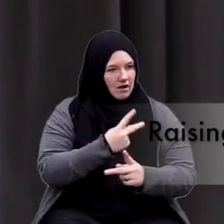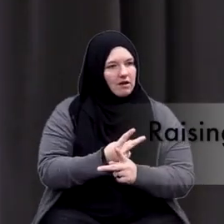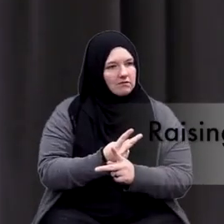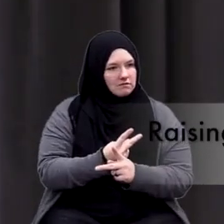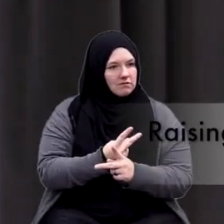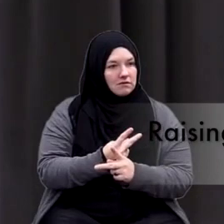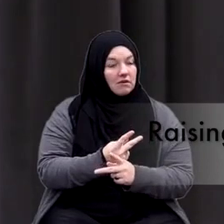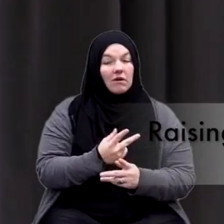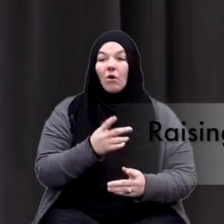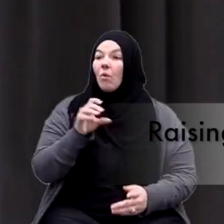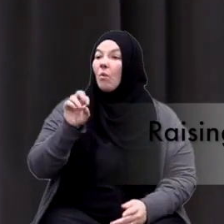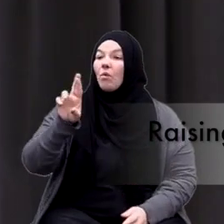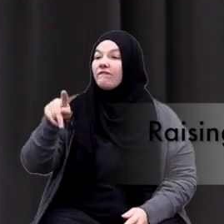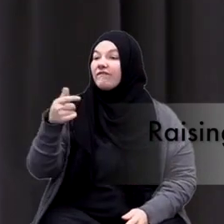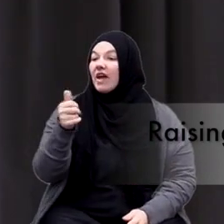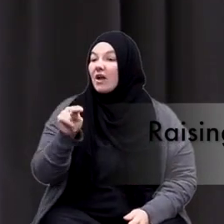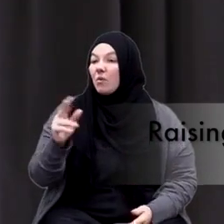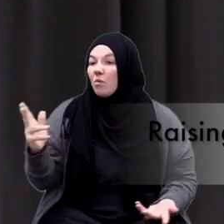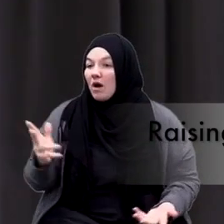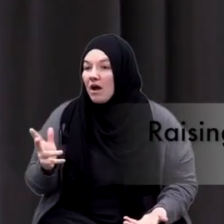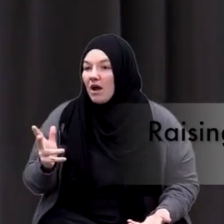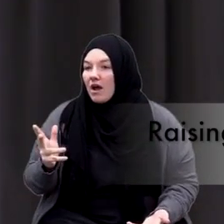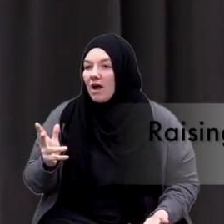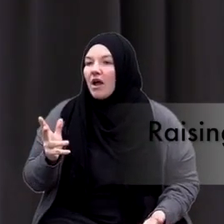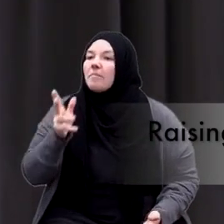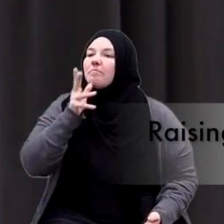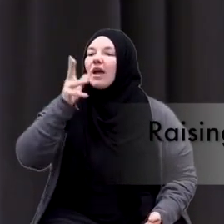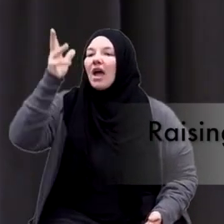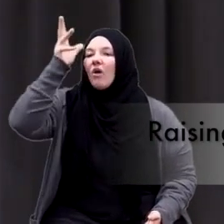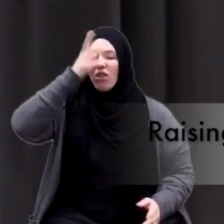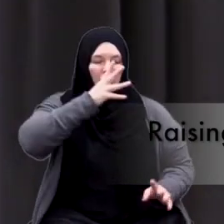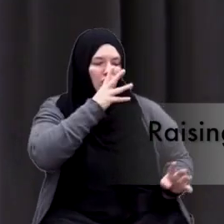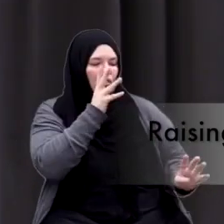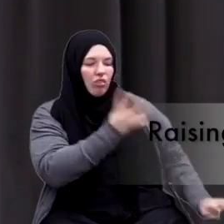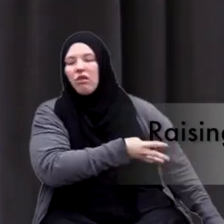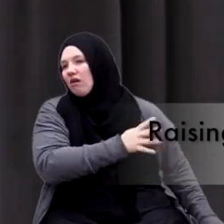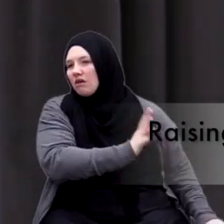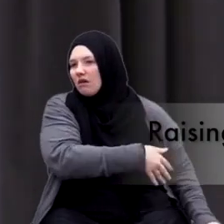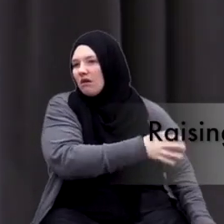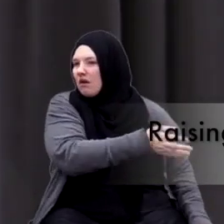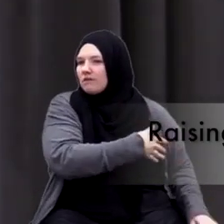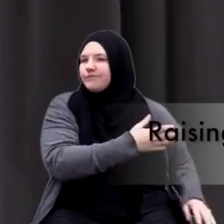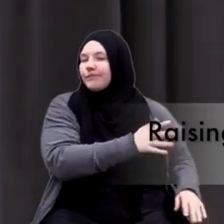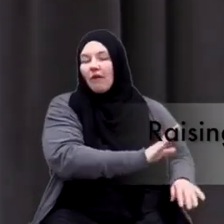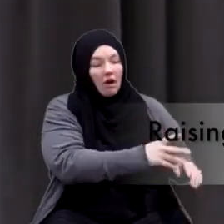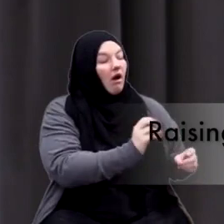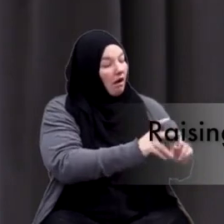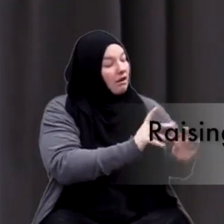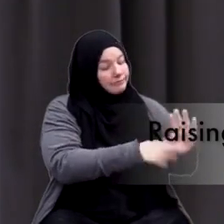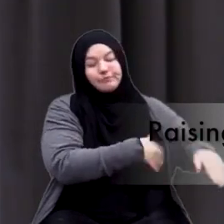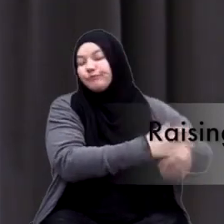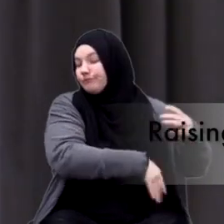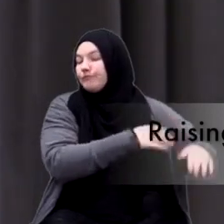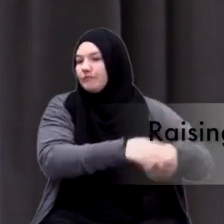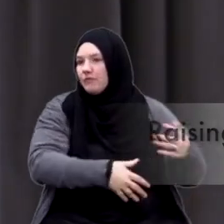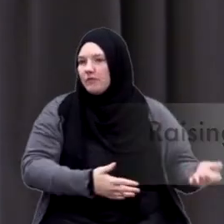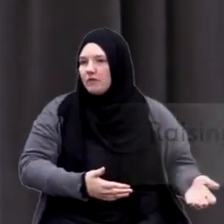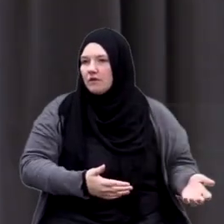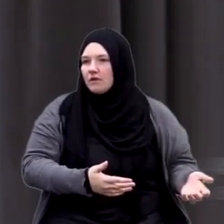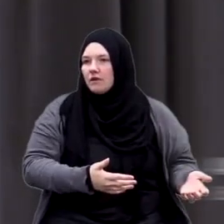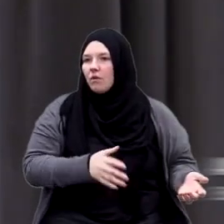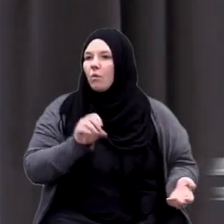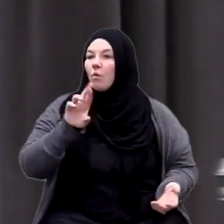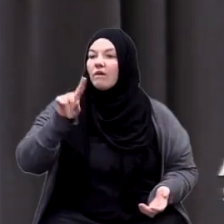إِنَّ الْيَتِيمَ مَنْ الْتَقَى أُمَّا تَخَلَّتْ أَوْ أَبًا مَشْغُولًا The orphan